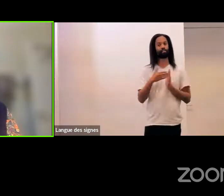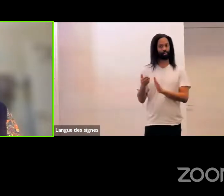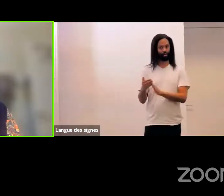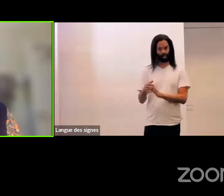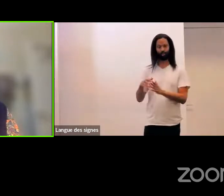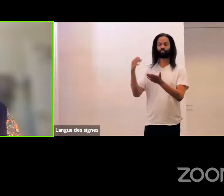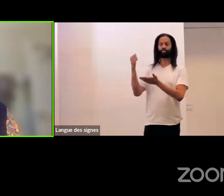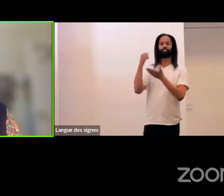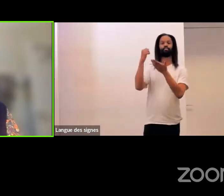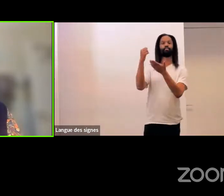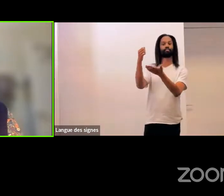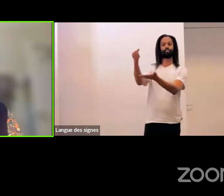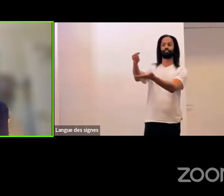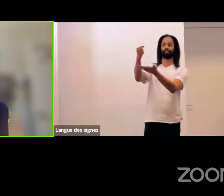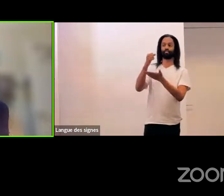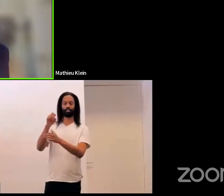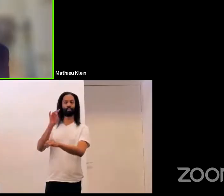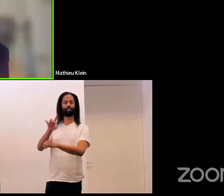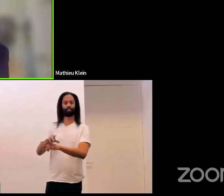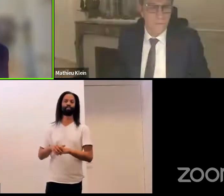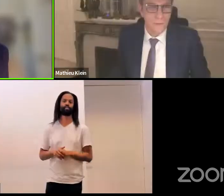Manson. Je vous remercie.